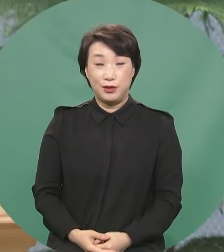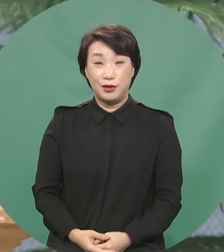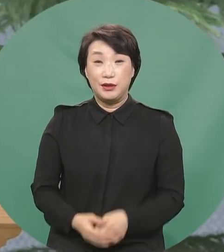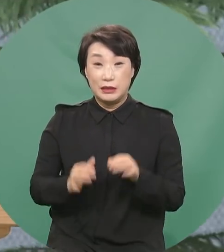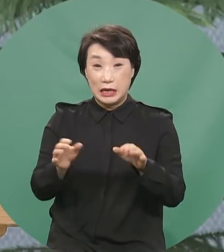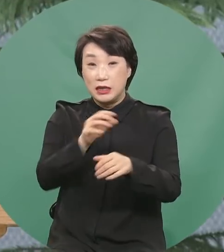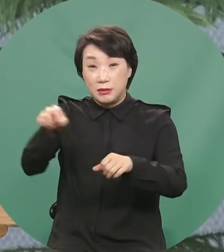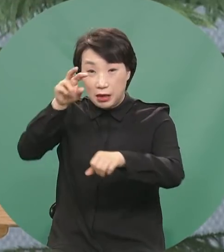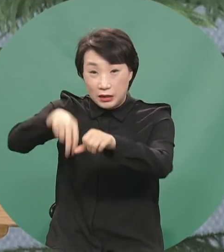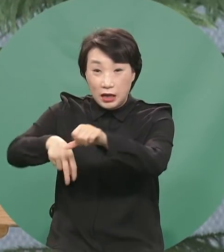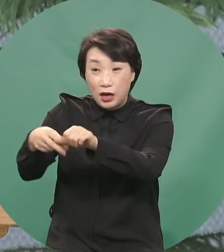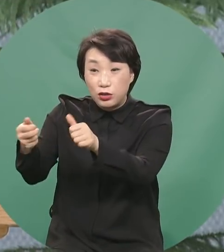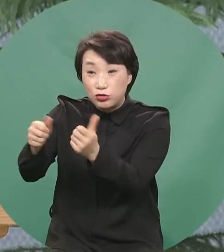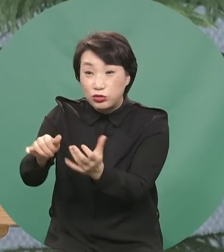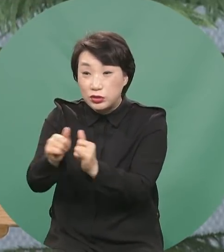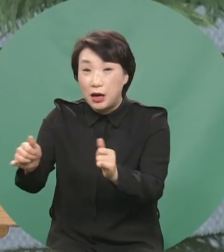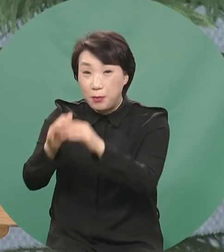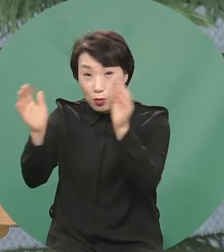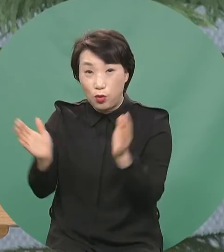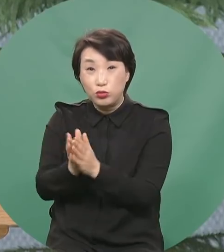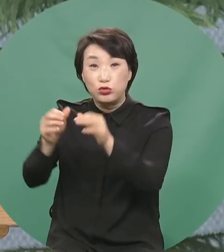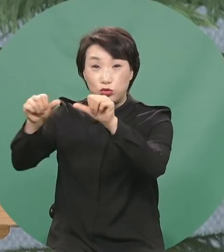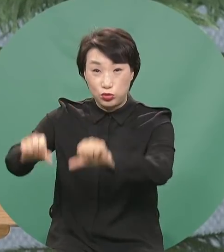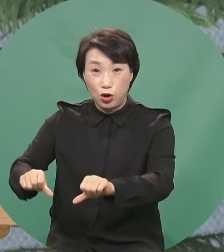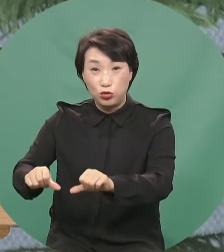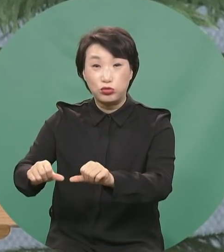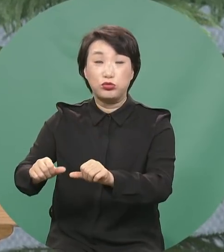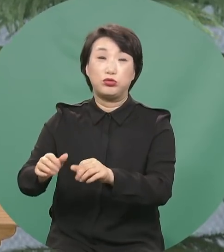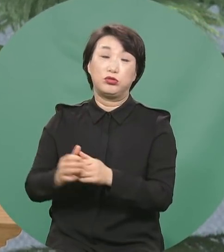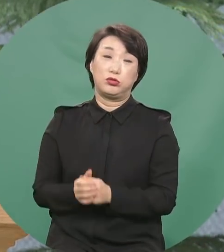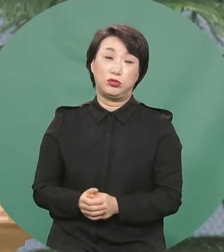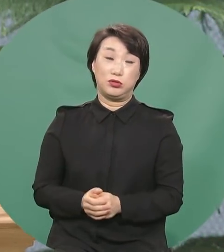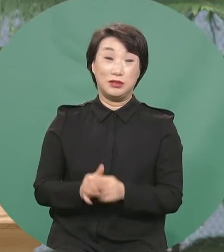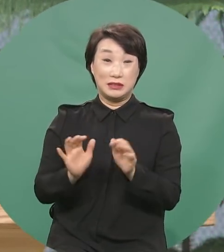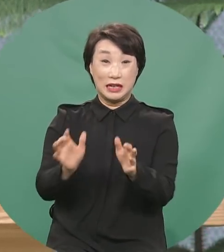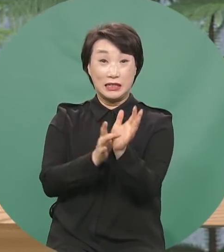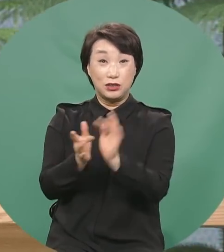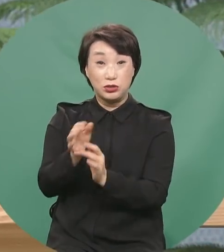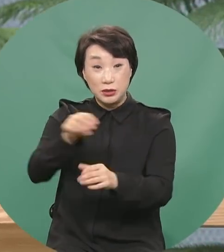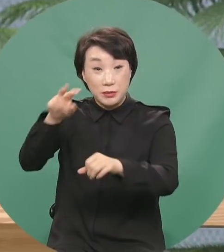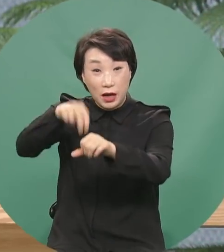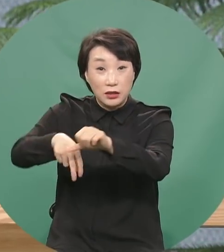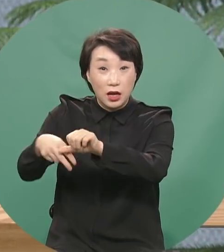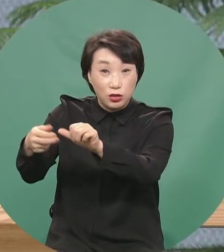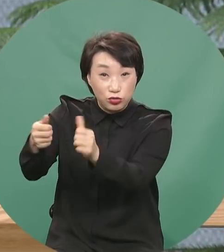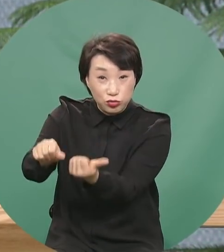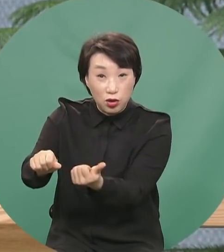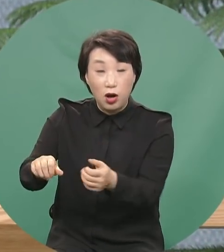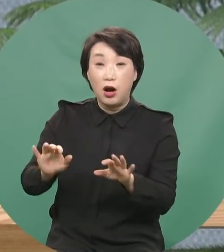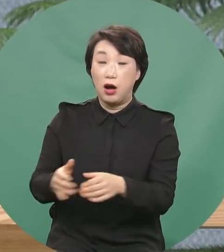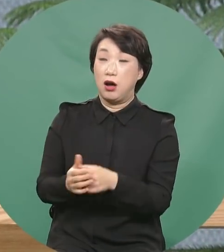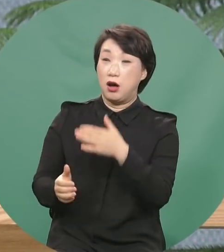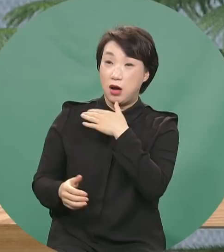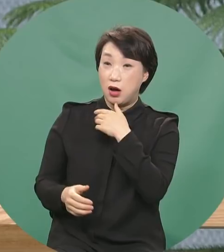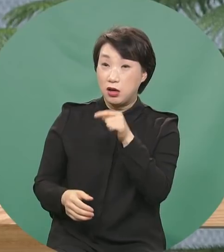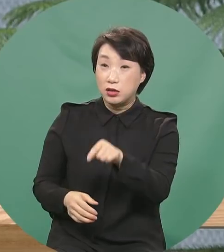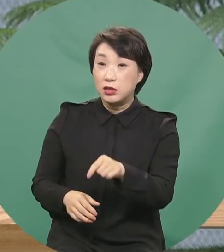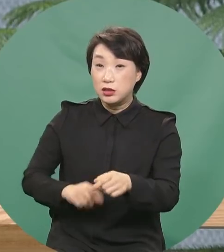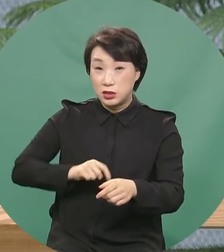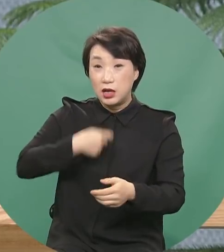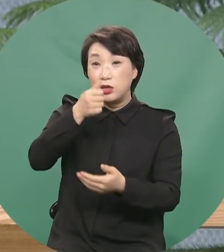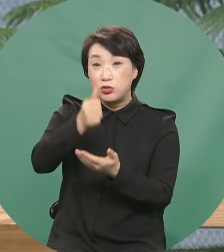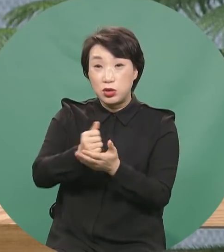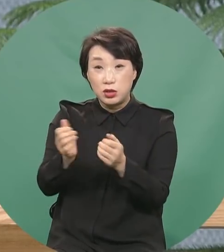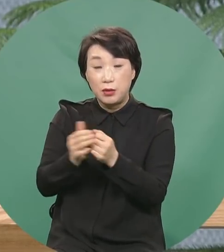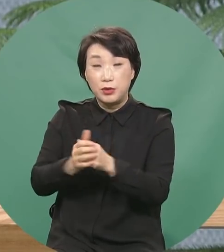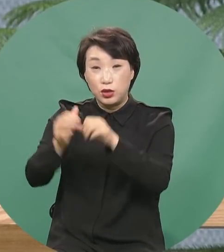십자가에 달려 죽는 자는 다 저주받은 자인데 예수도 십자가에 달려 죽었으니 똑같이 자기 죄로 저주받은